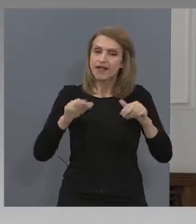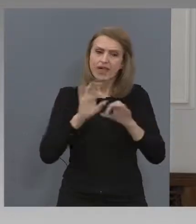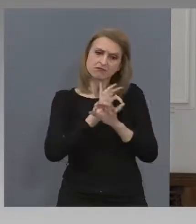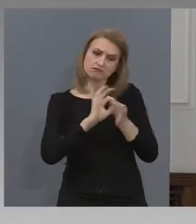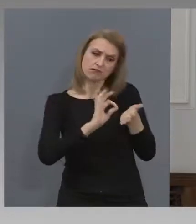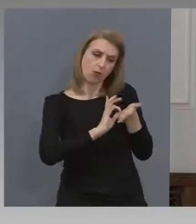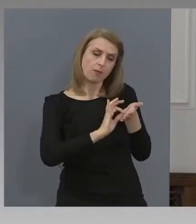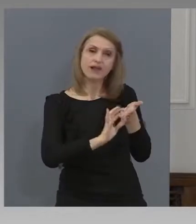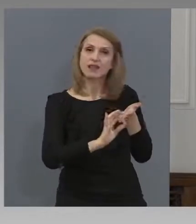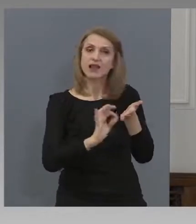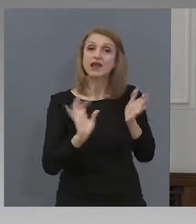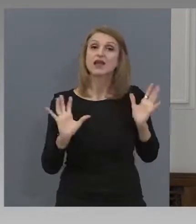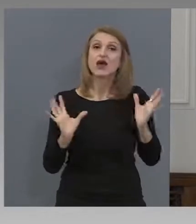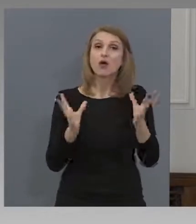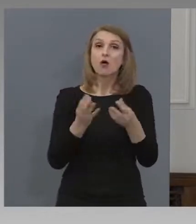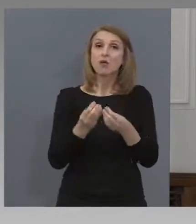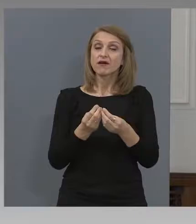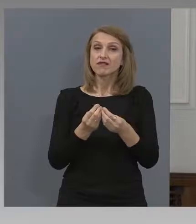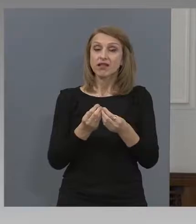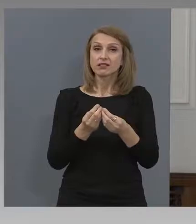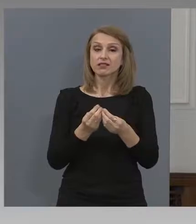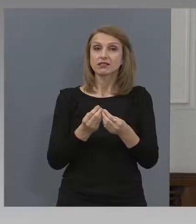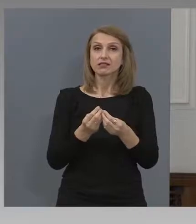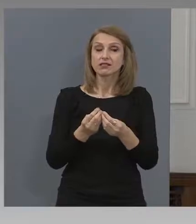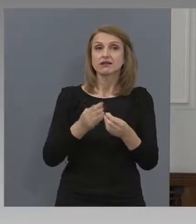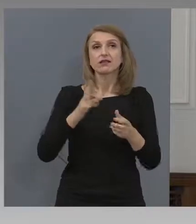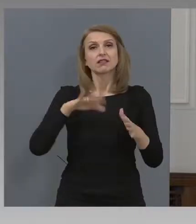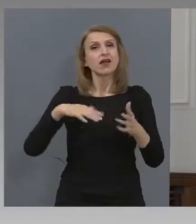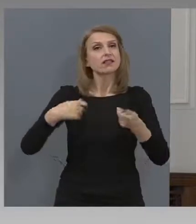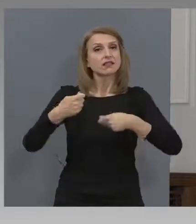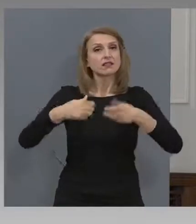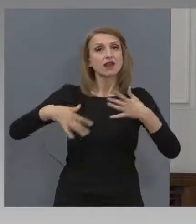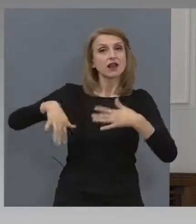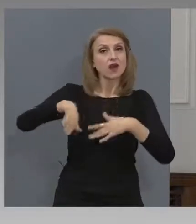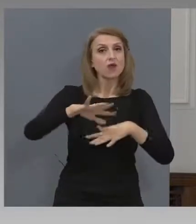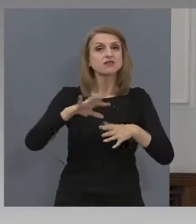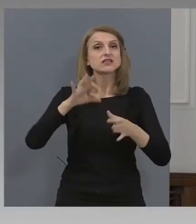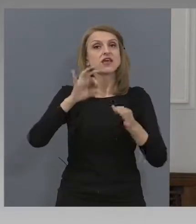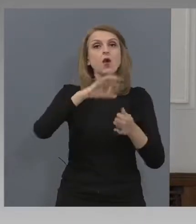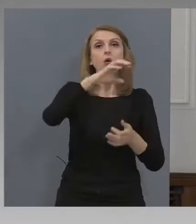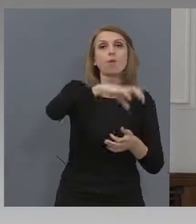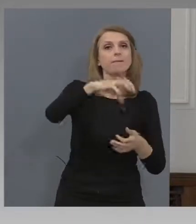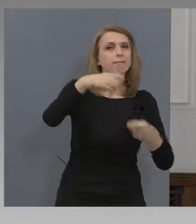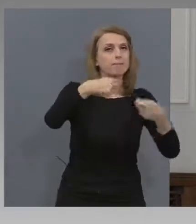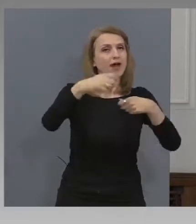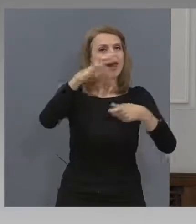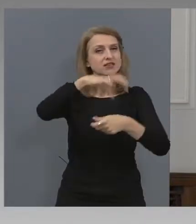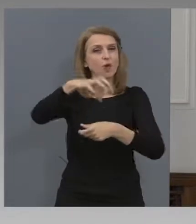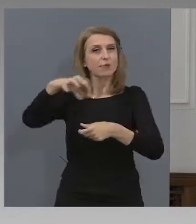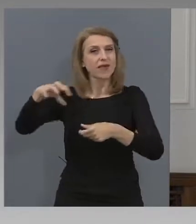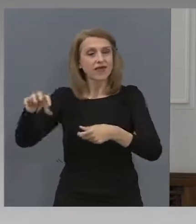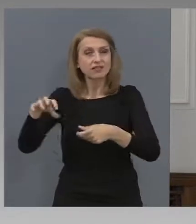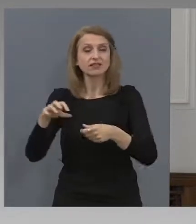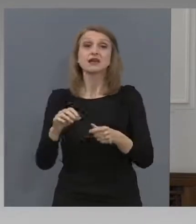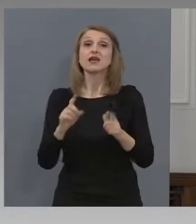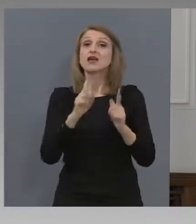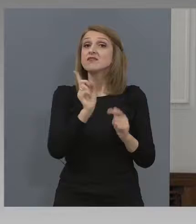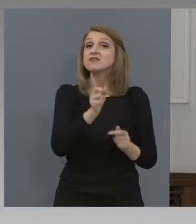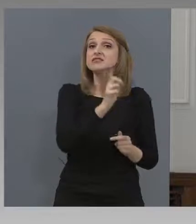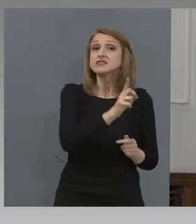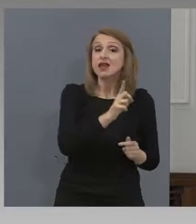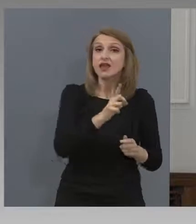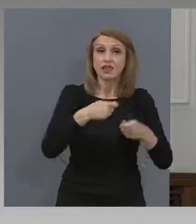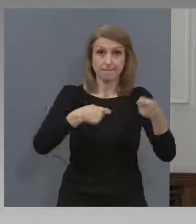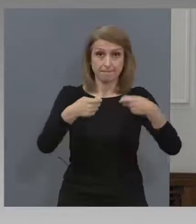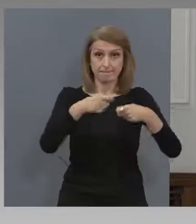за обхвата на търговските обекти, които ще попаднат в това постановление. Всеки оператор, който